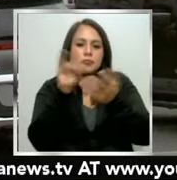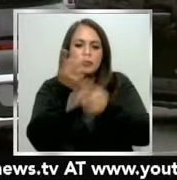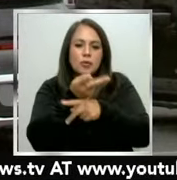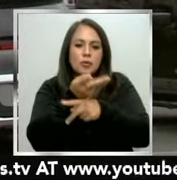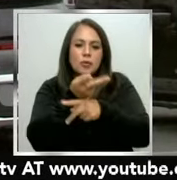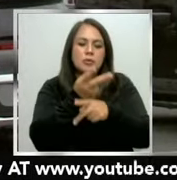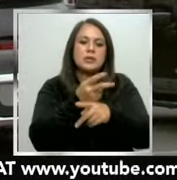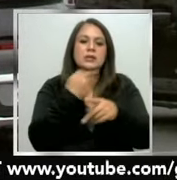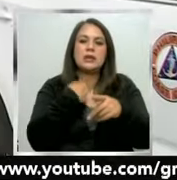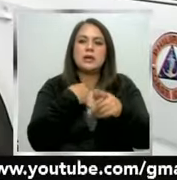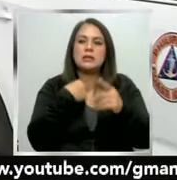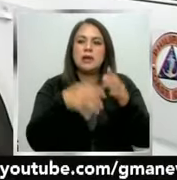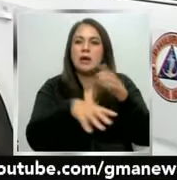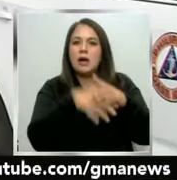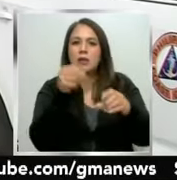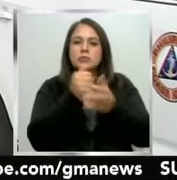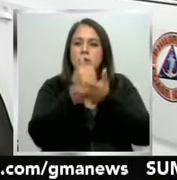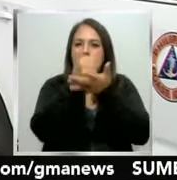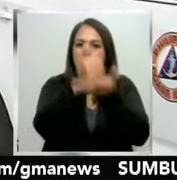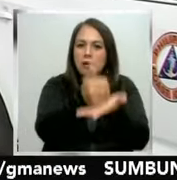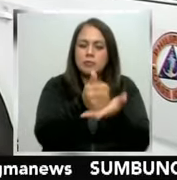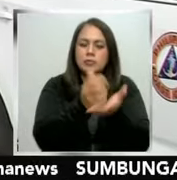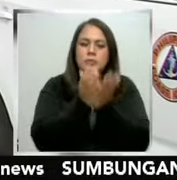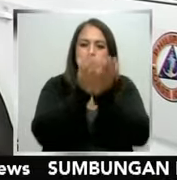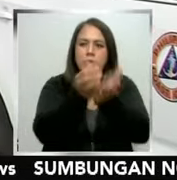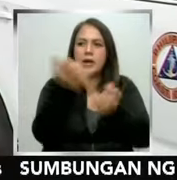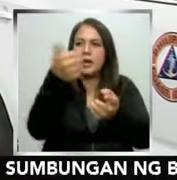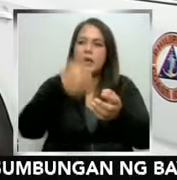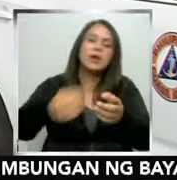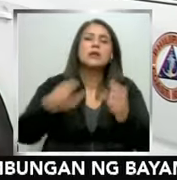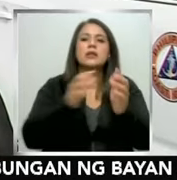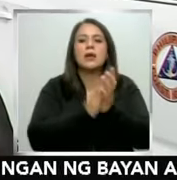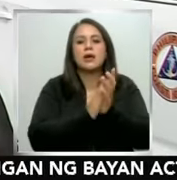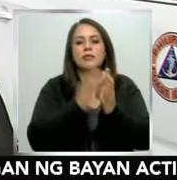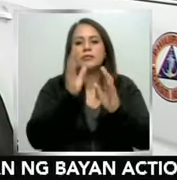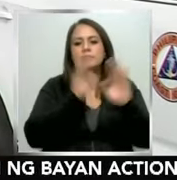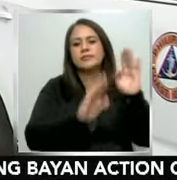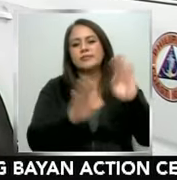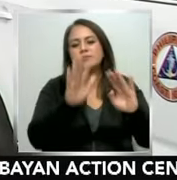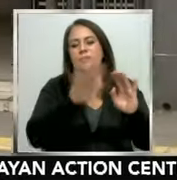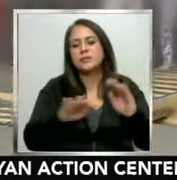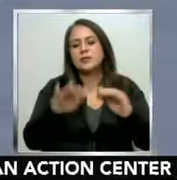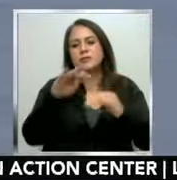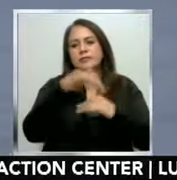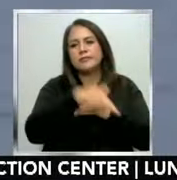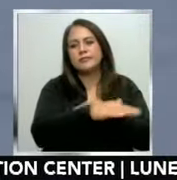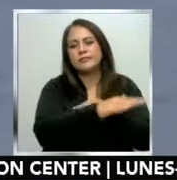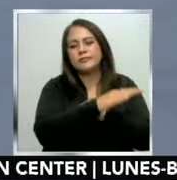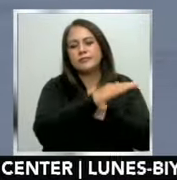can respond to any emergency and law enforcement operation in the area.